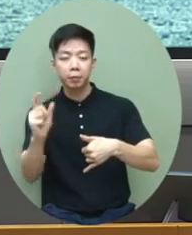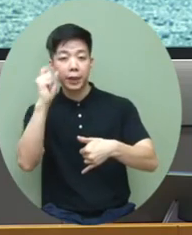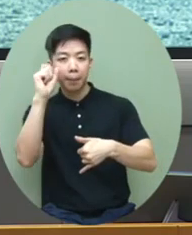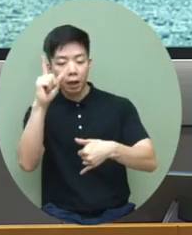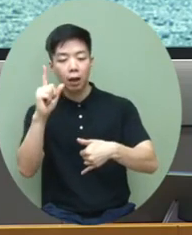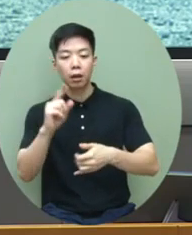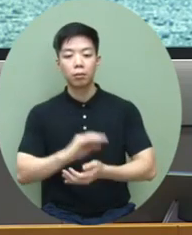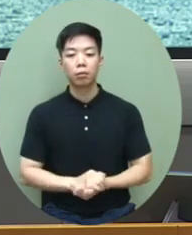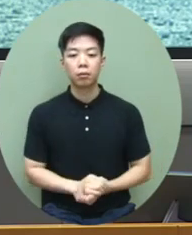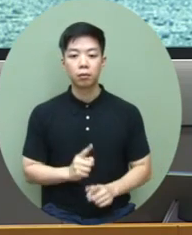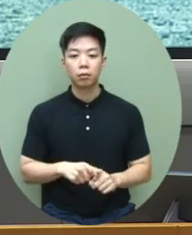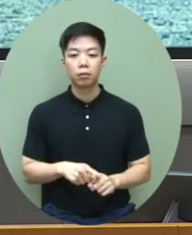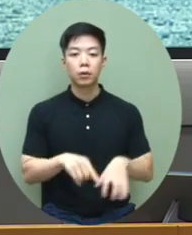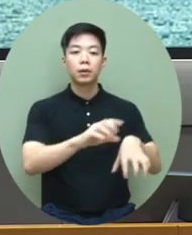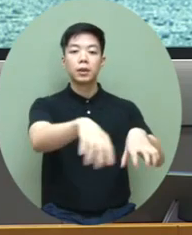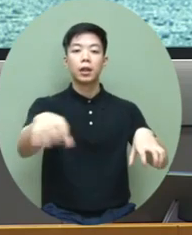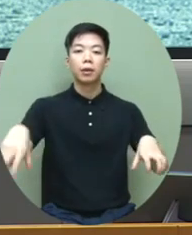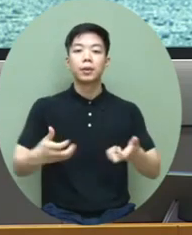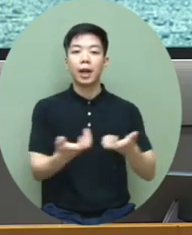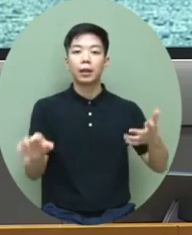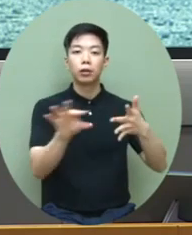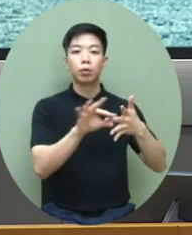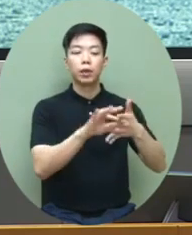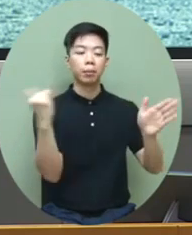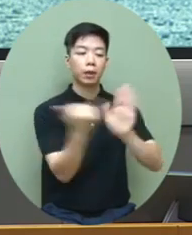就係即係會喺社區隔離中心咯。